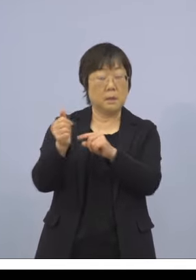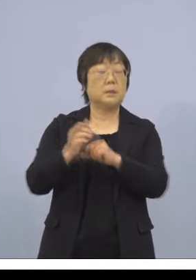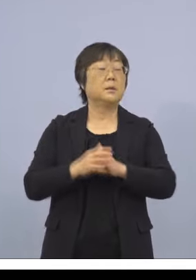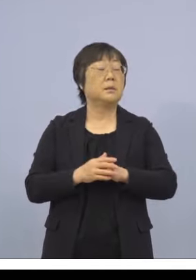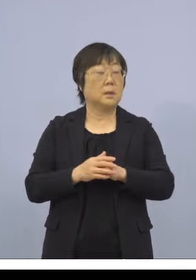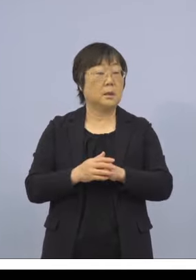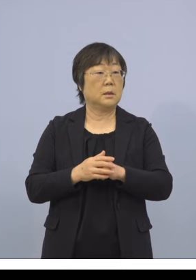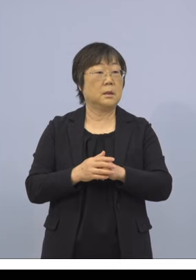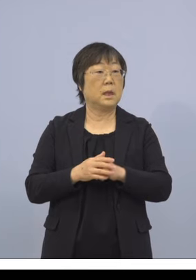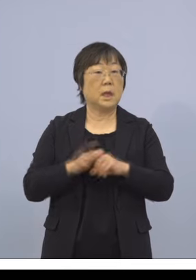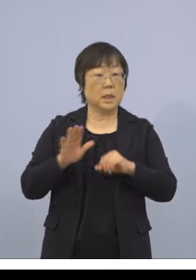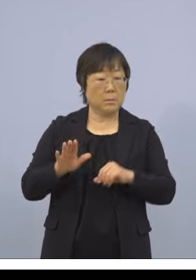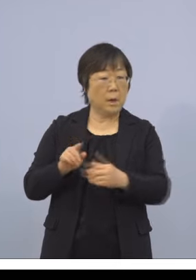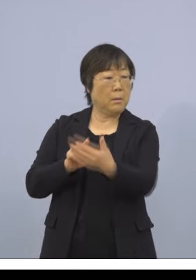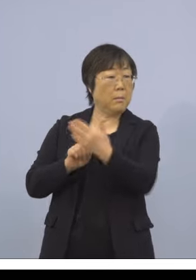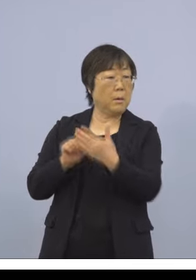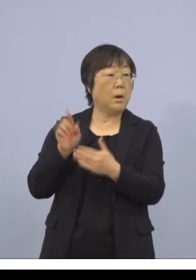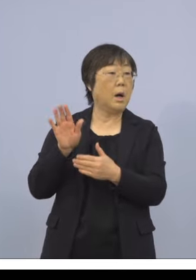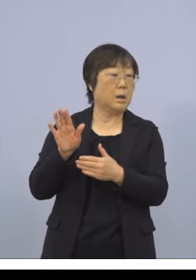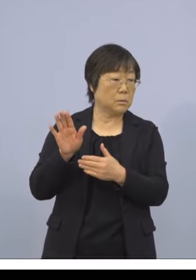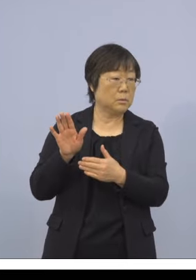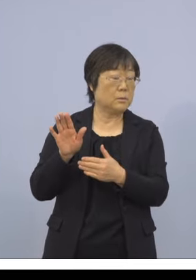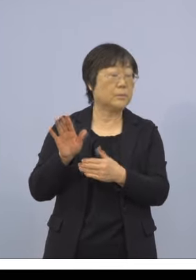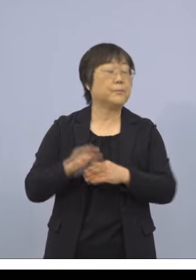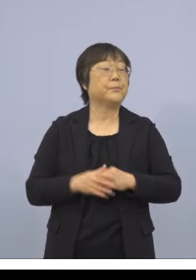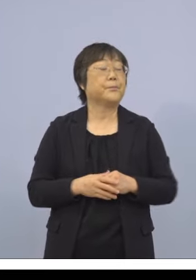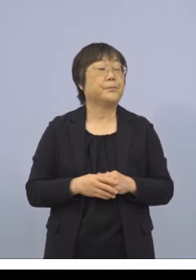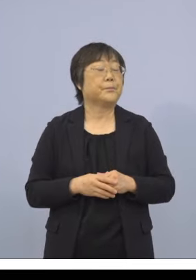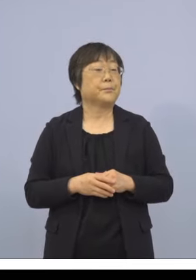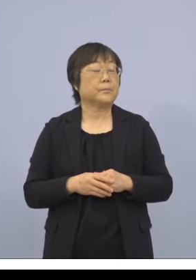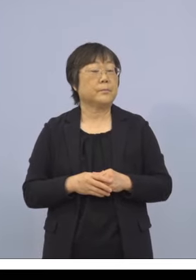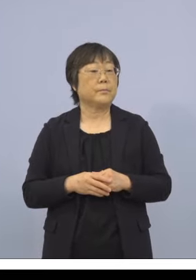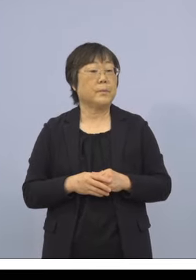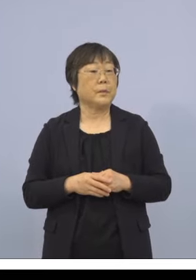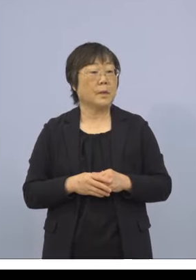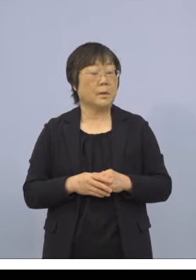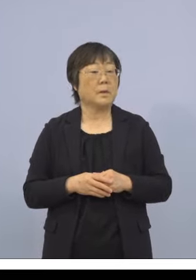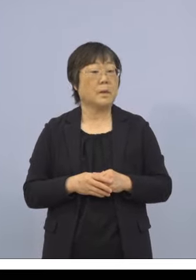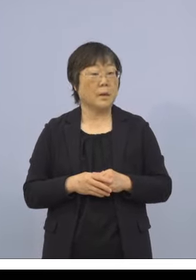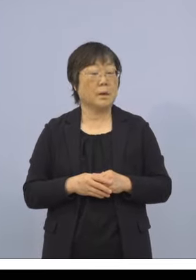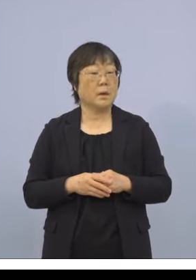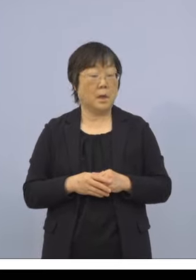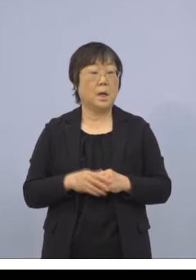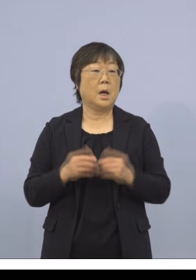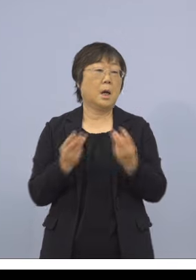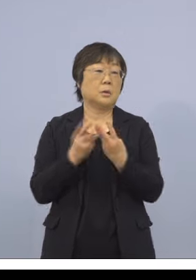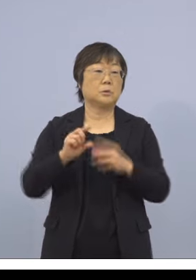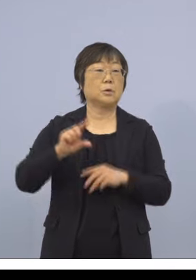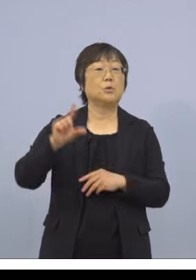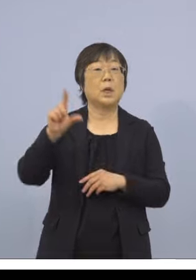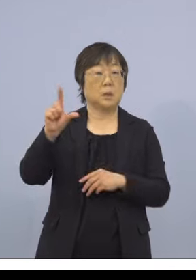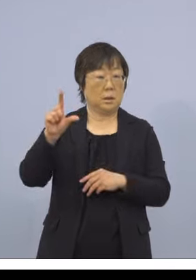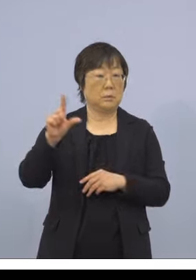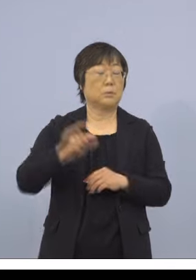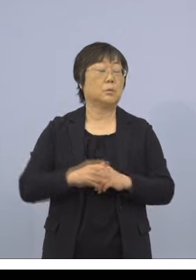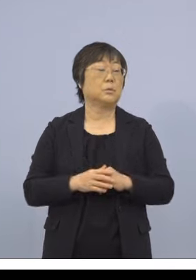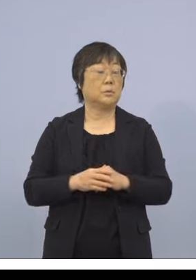まあ、顕在化している部分でもですね、非常に増加しているということ、